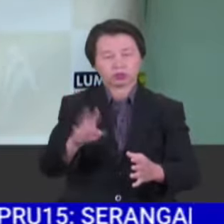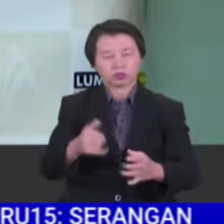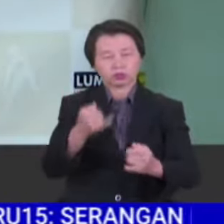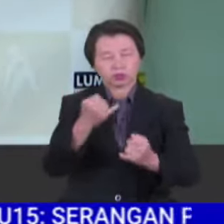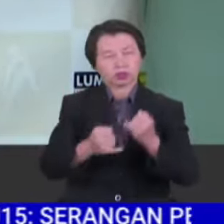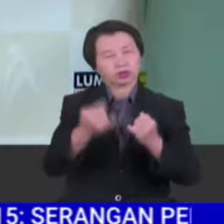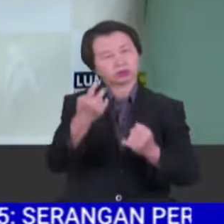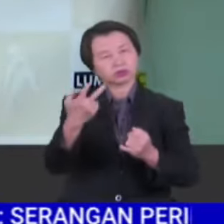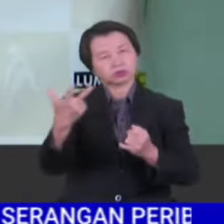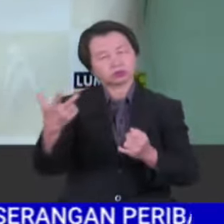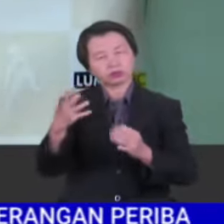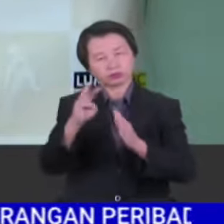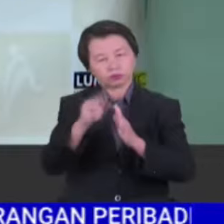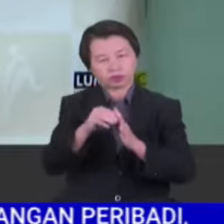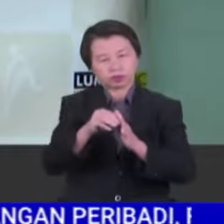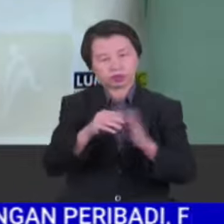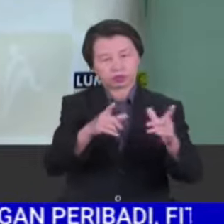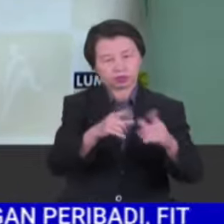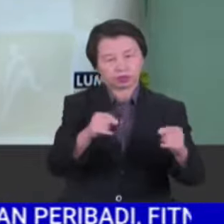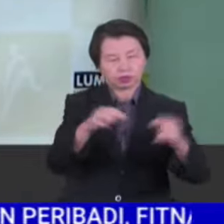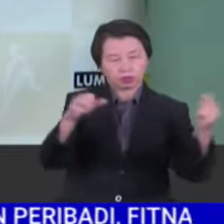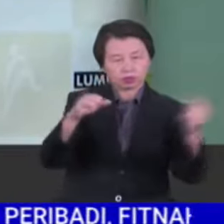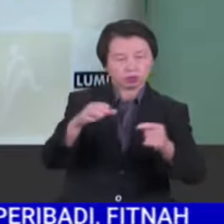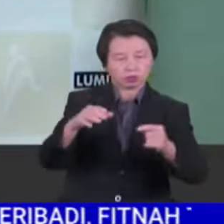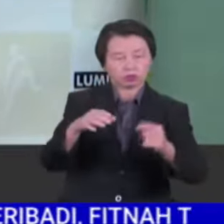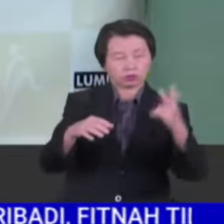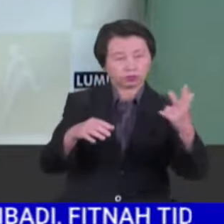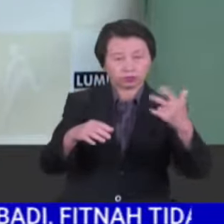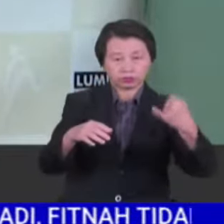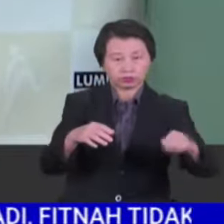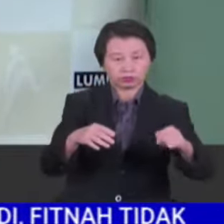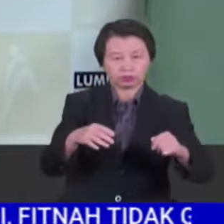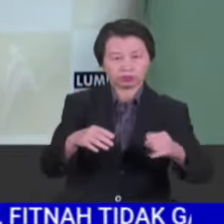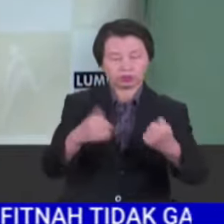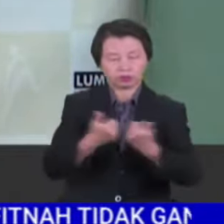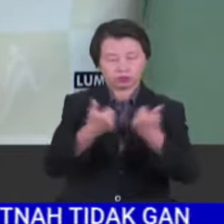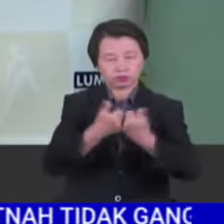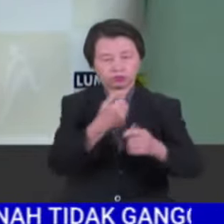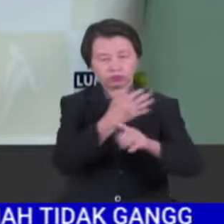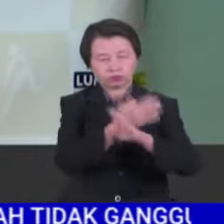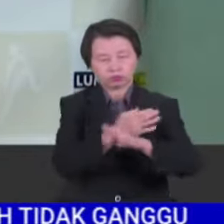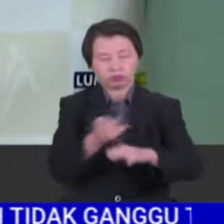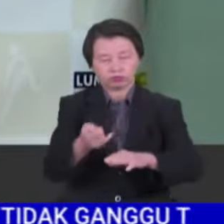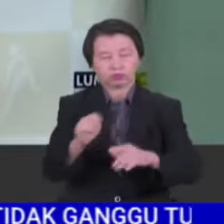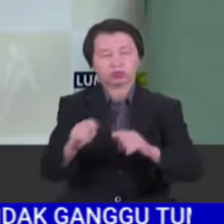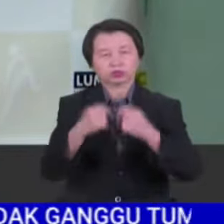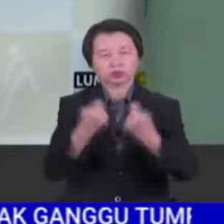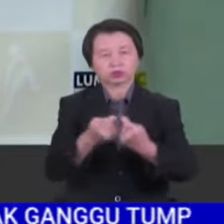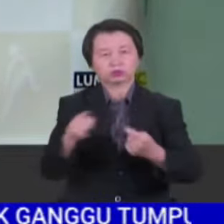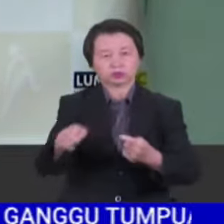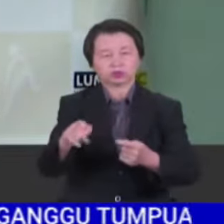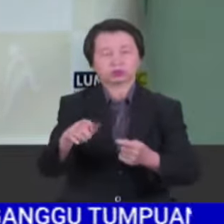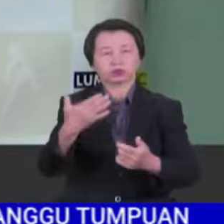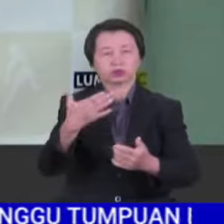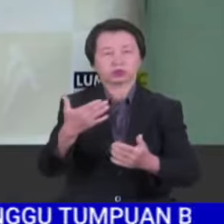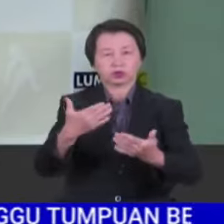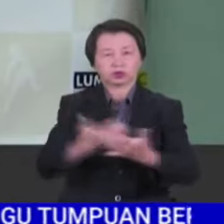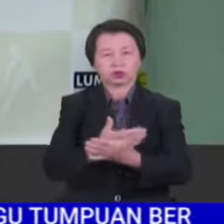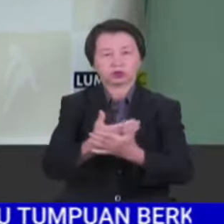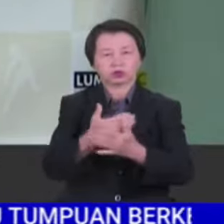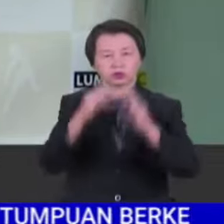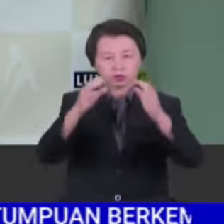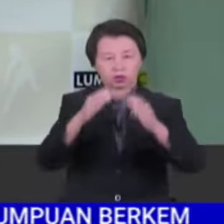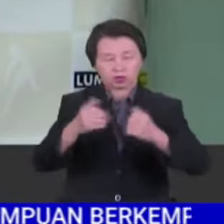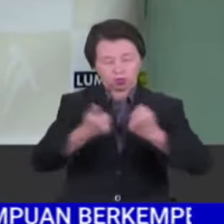3-4 minutes, Japan had to score 3 goals, yet they went fighting. So that is a brand new Malaysian team. That's our new style